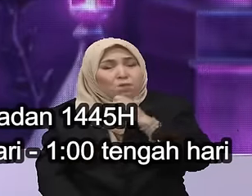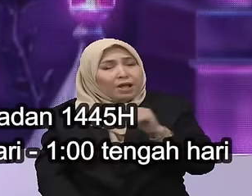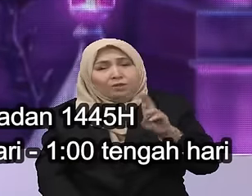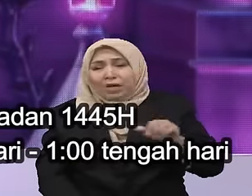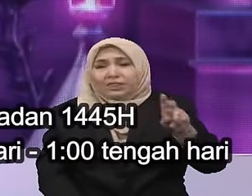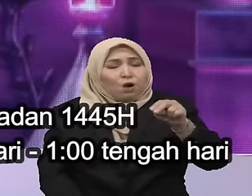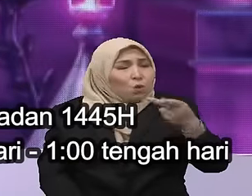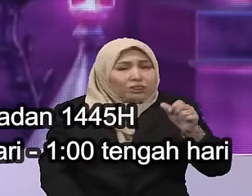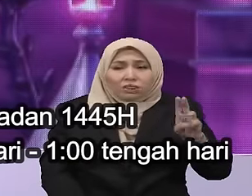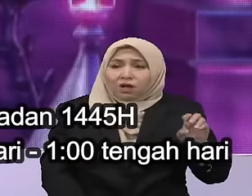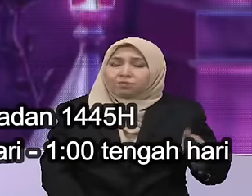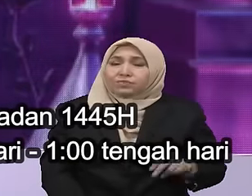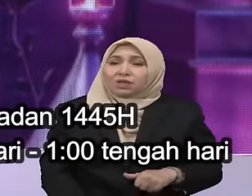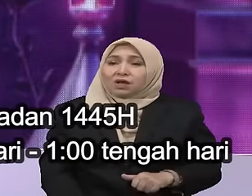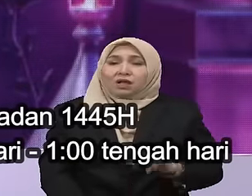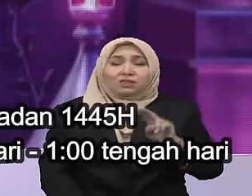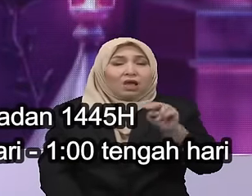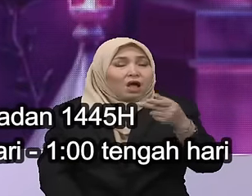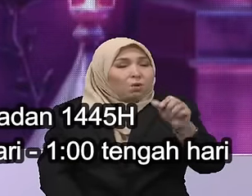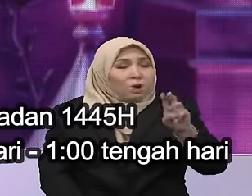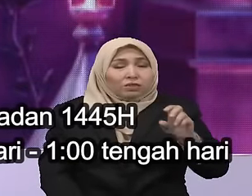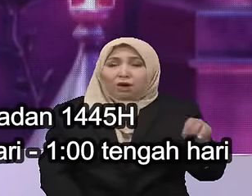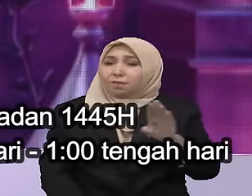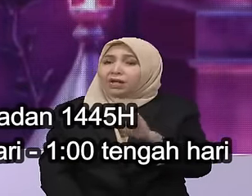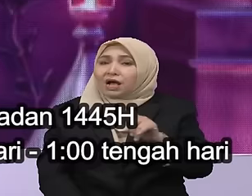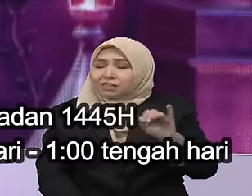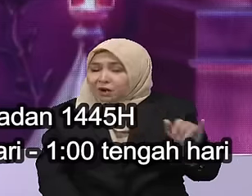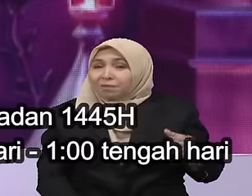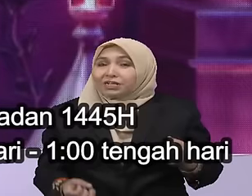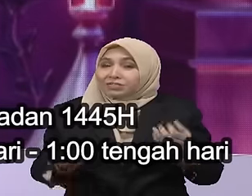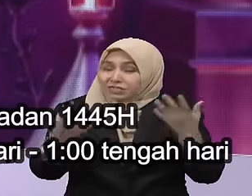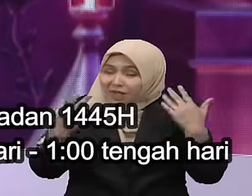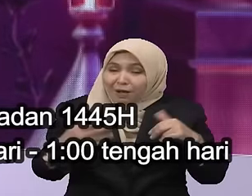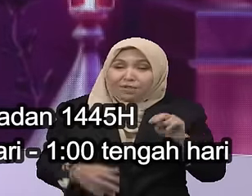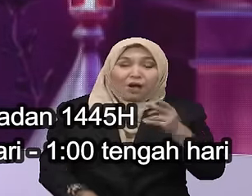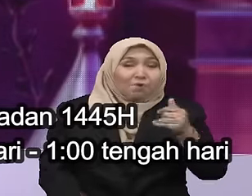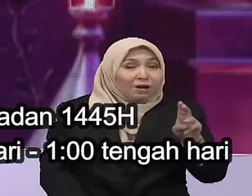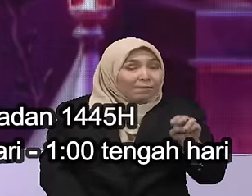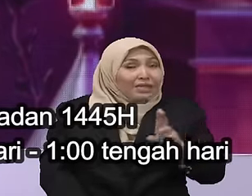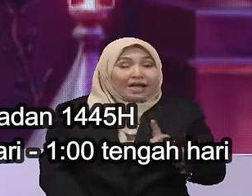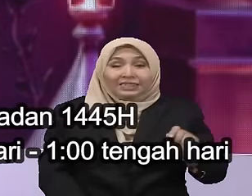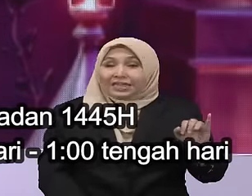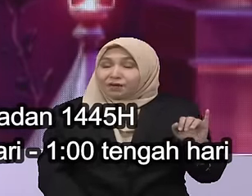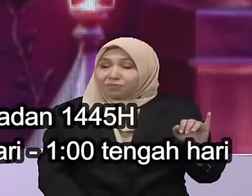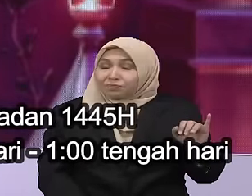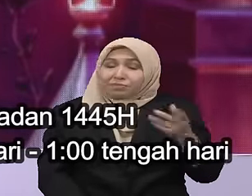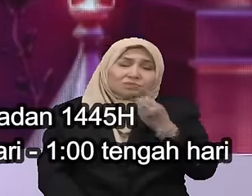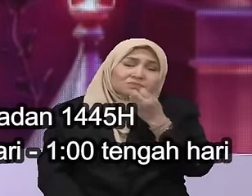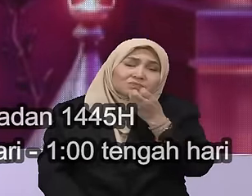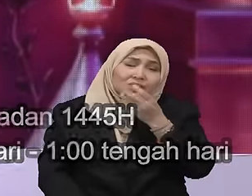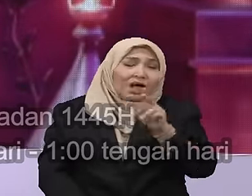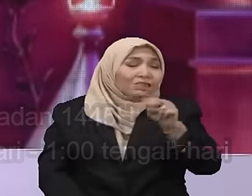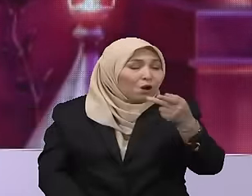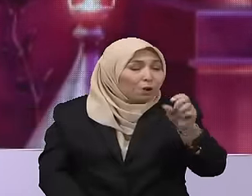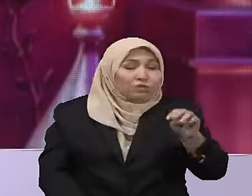ke, Nahwan ke? Nahwan Bayati. Wah, banyak ah. Nahwan Bayati. Kita cuba Nahwan